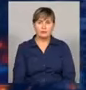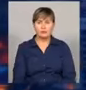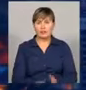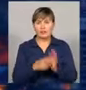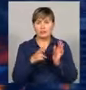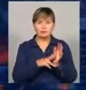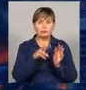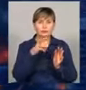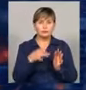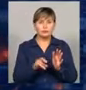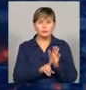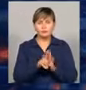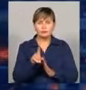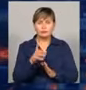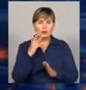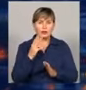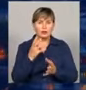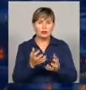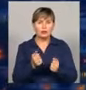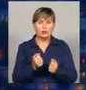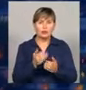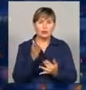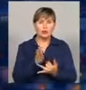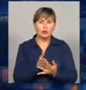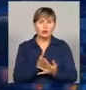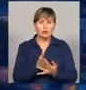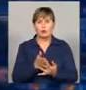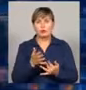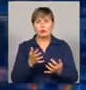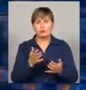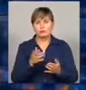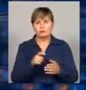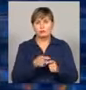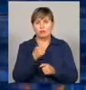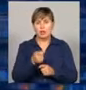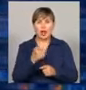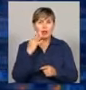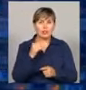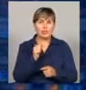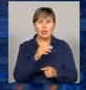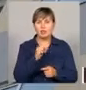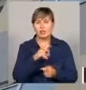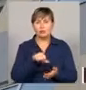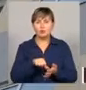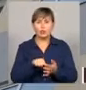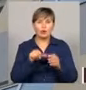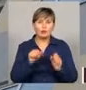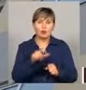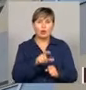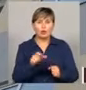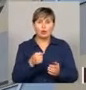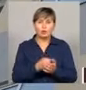18 мая в Алматы стартует прием заявок по льготной программе жилищного кредитования «Алматы Жастары». Участвовать в ней могут горожане